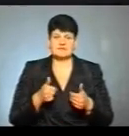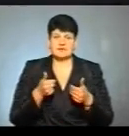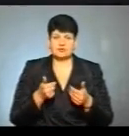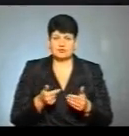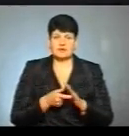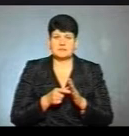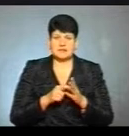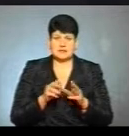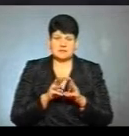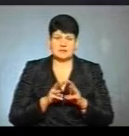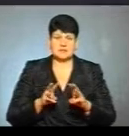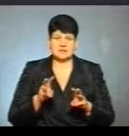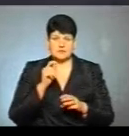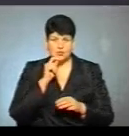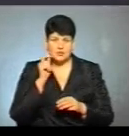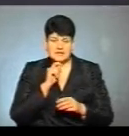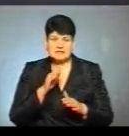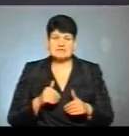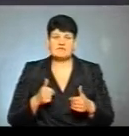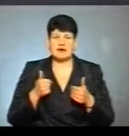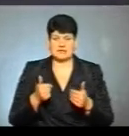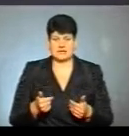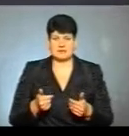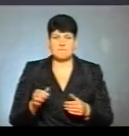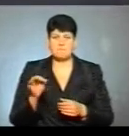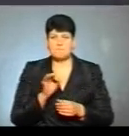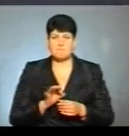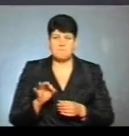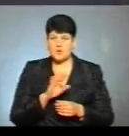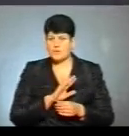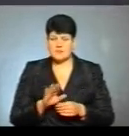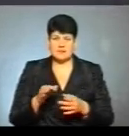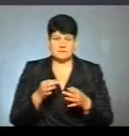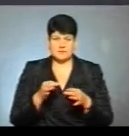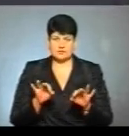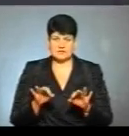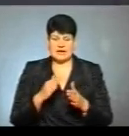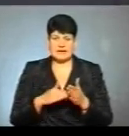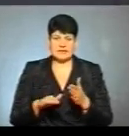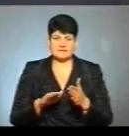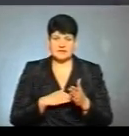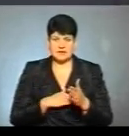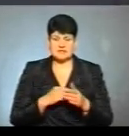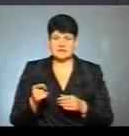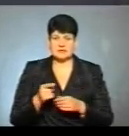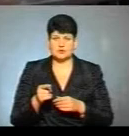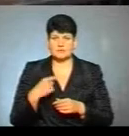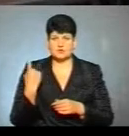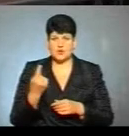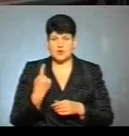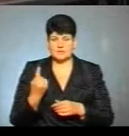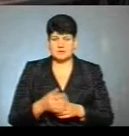звернутися до Кабінету міністрів України із зверненням про неприпустимість ліквідації Тернопільської